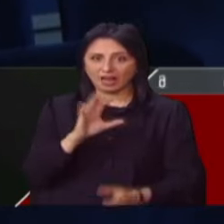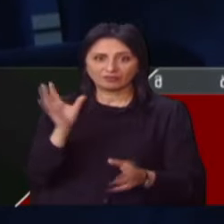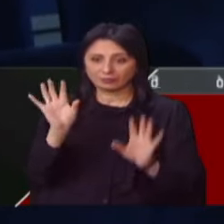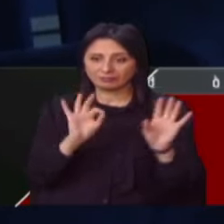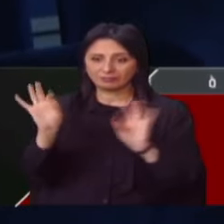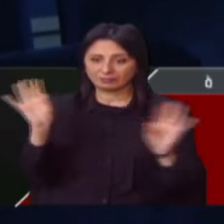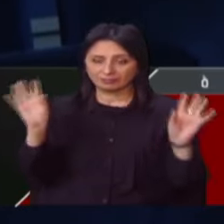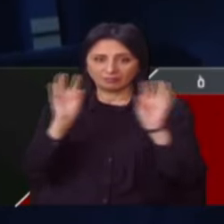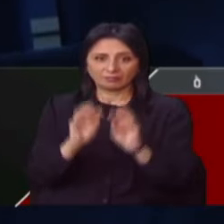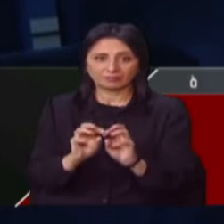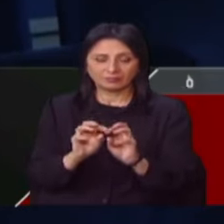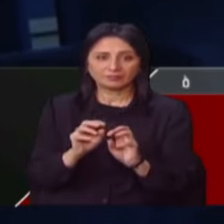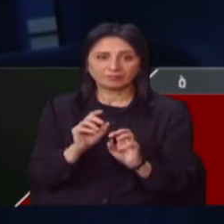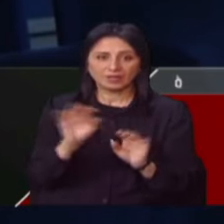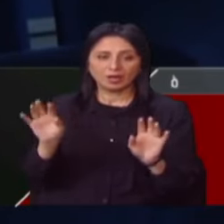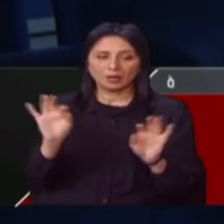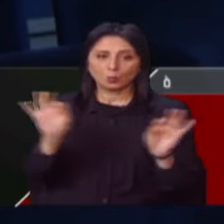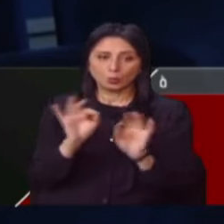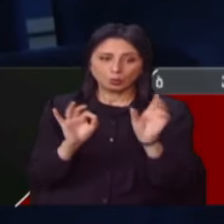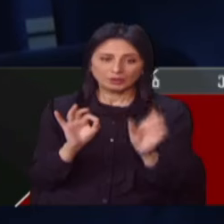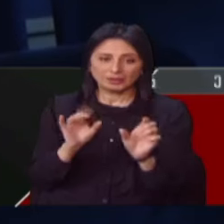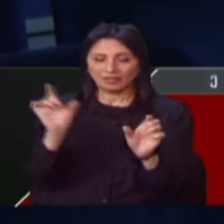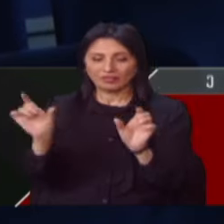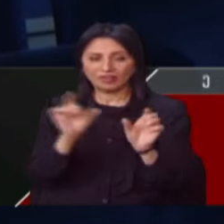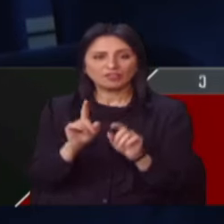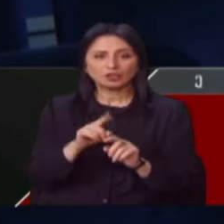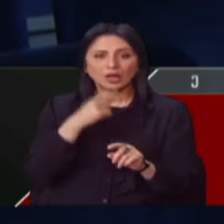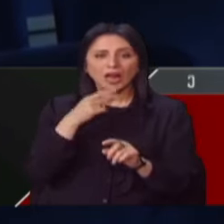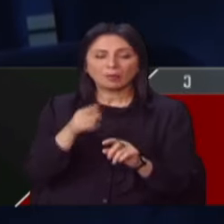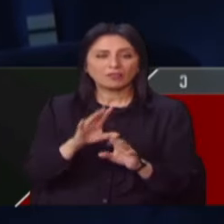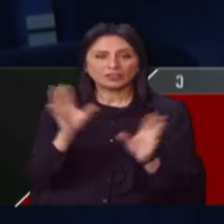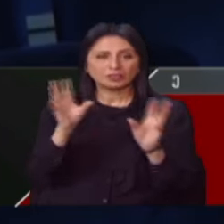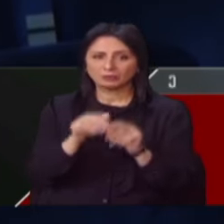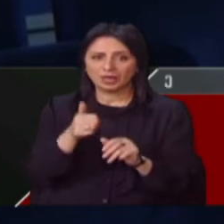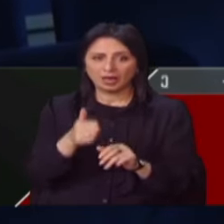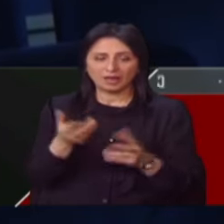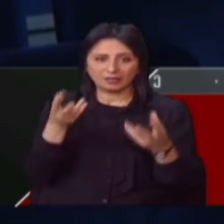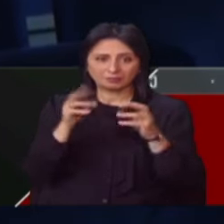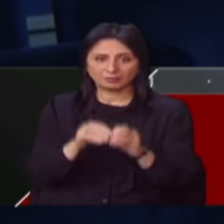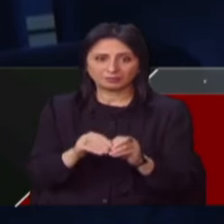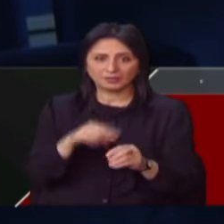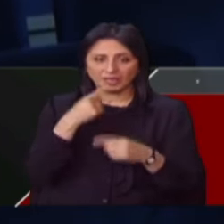ყველაფერი მუსიკას და ნათქვამი ჩვენც რაც ლაპარაკობთ, ეს ყველაფერი ისე არის